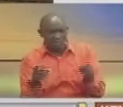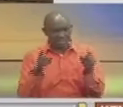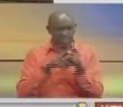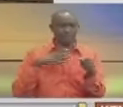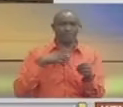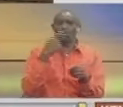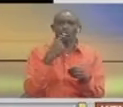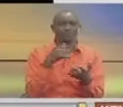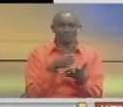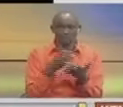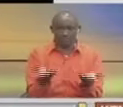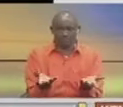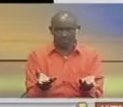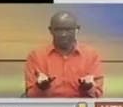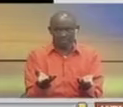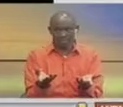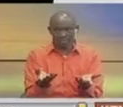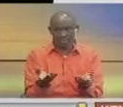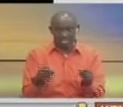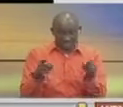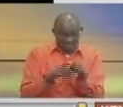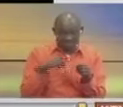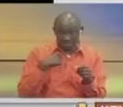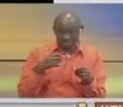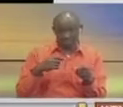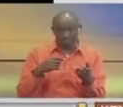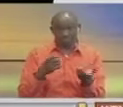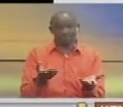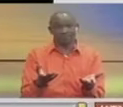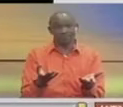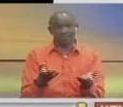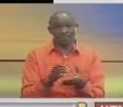huo. When it became a party,